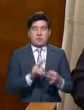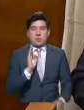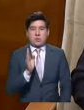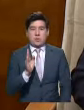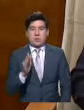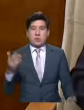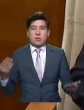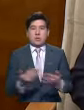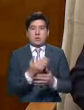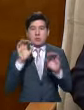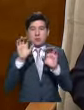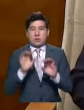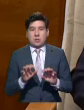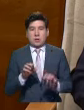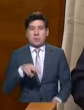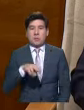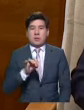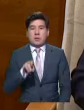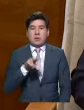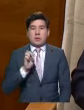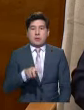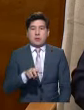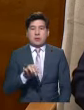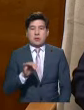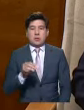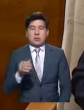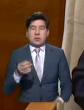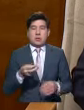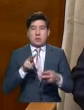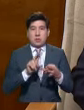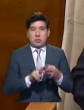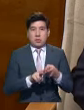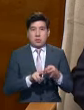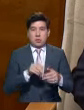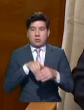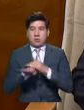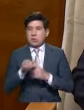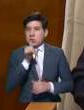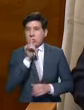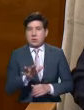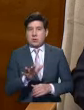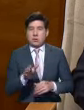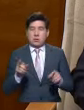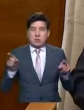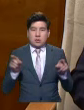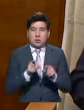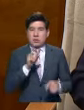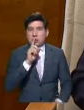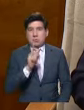жаңа заң бойынша педофилдер түрмеден ешқашан шыға алмайды. Сондай-ақ өтелмеген жаңа мерзімі қысқартылмайды олар үшін,